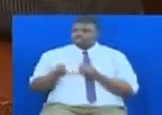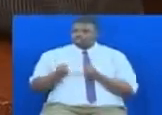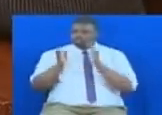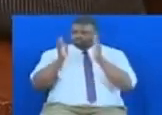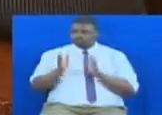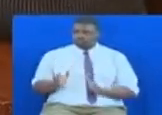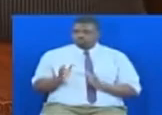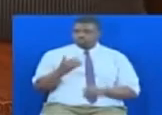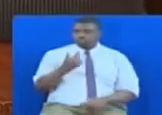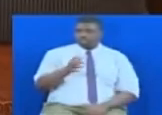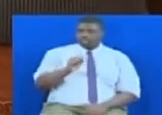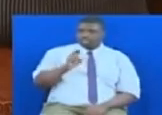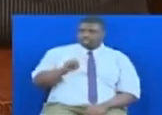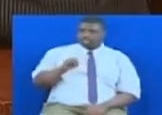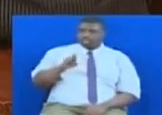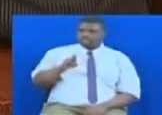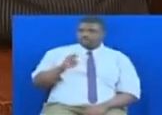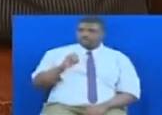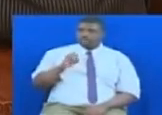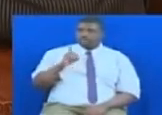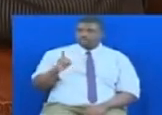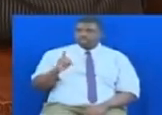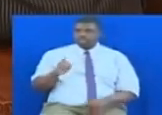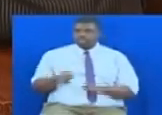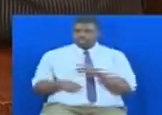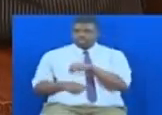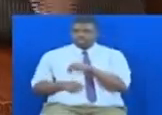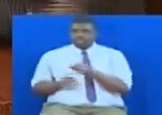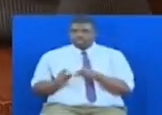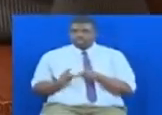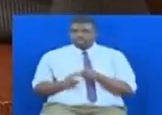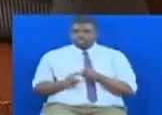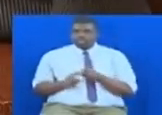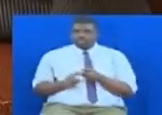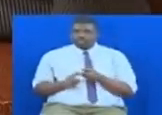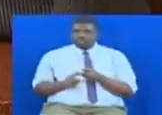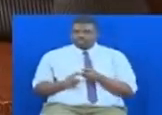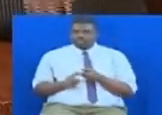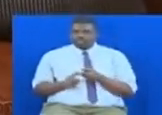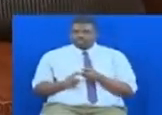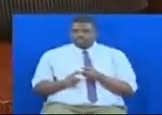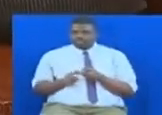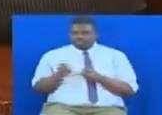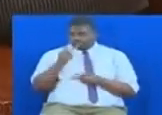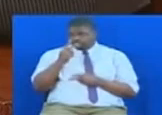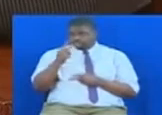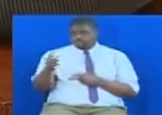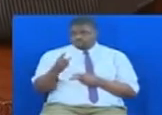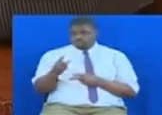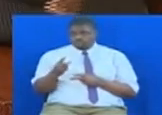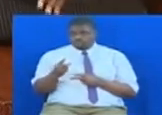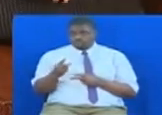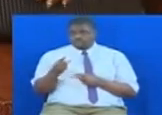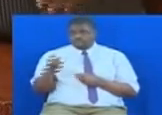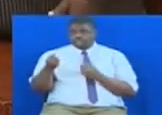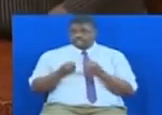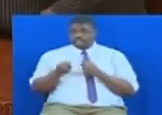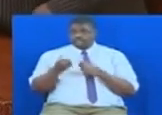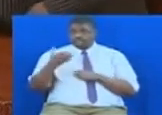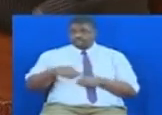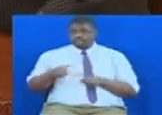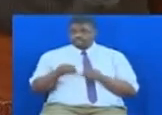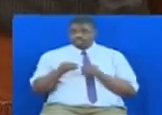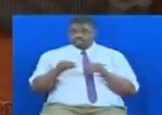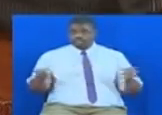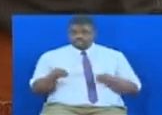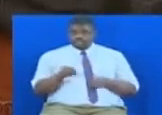kuona namna huyu baba ambavyo Mungu amemjalia maono makubwa. Aliona gari la waziri limechelewa, akamwambia